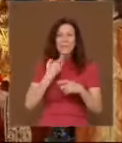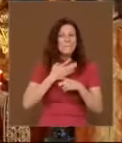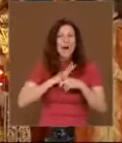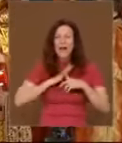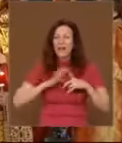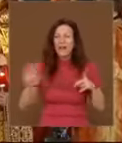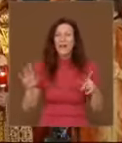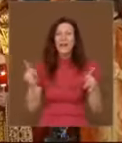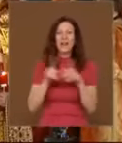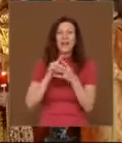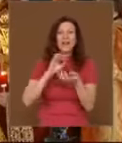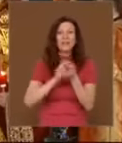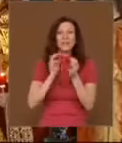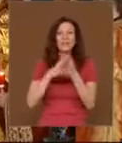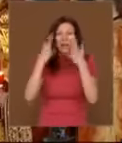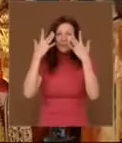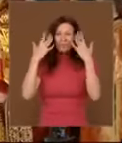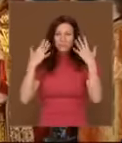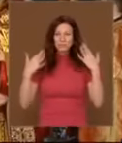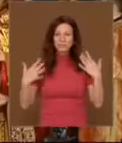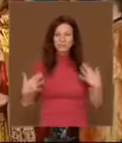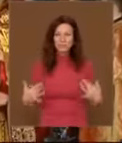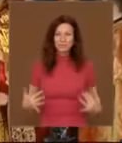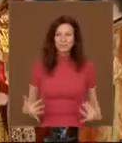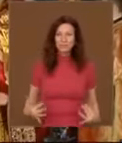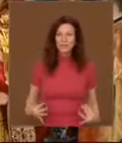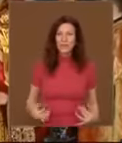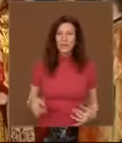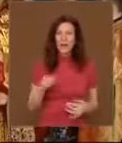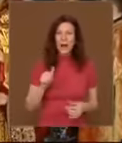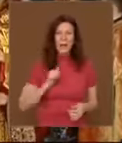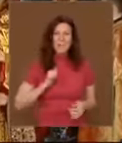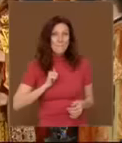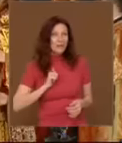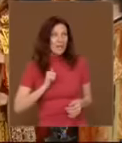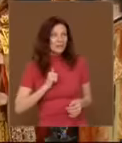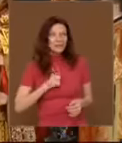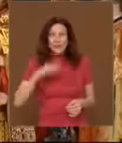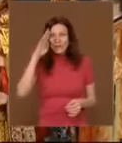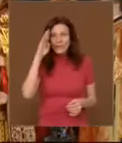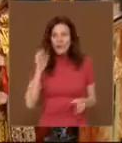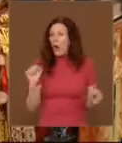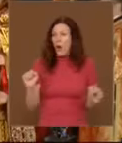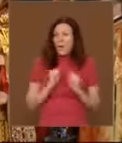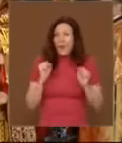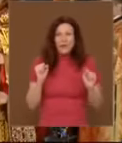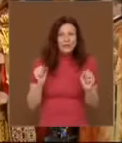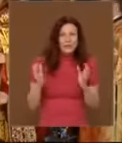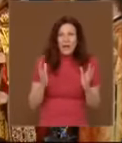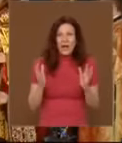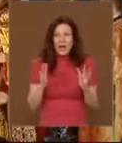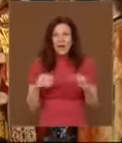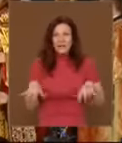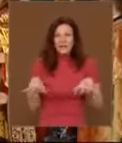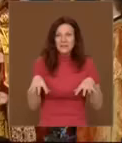му бяла като сняг, бели като сняг. И пазачите, уплашени от него,